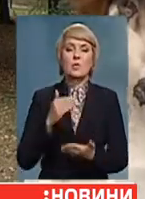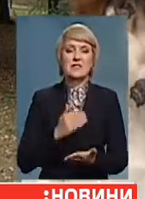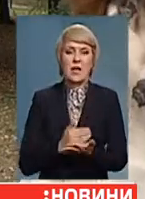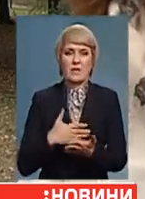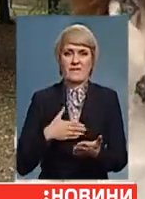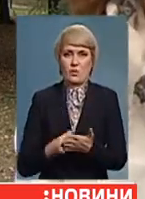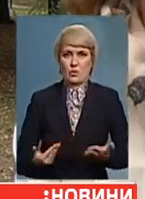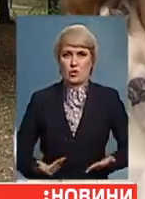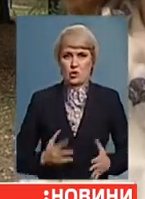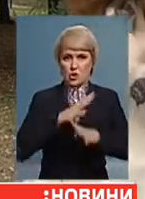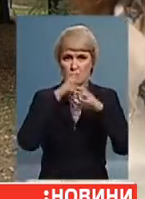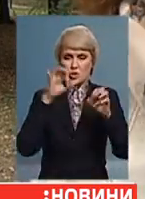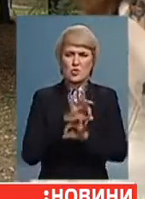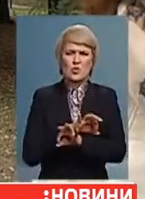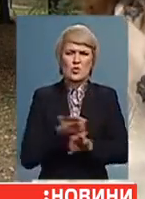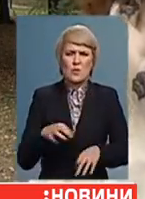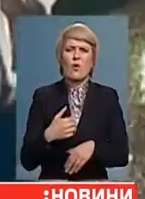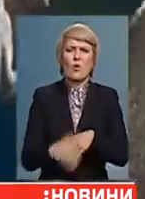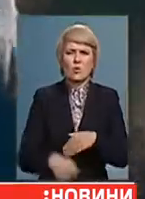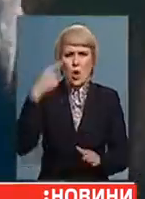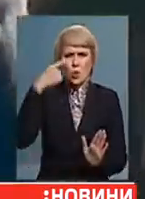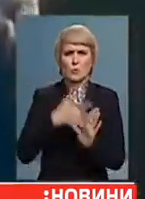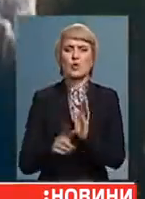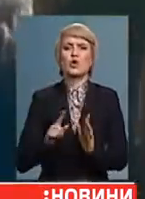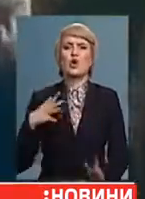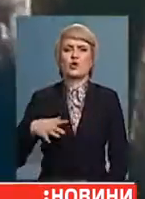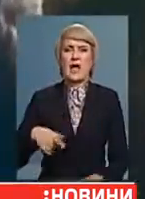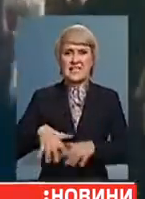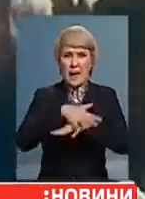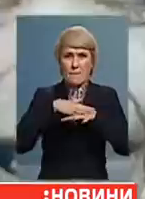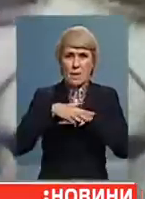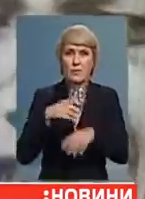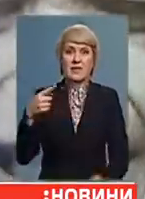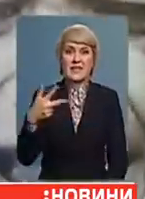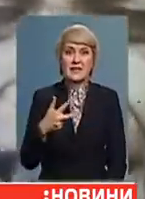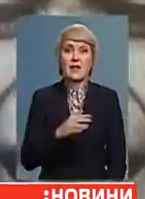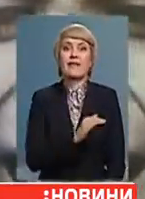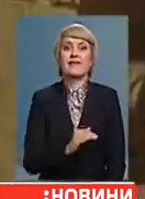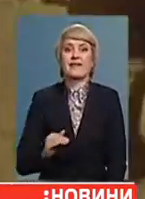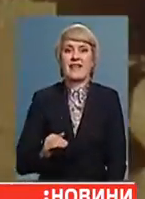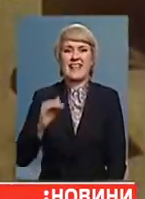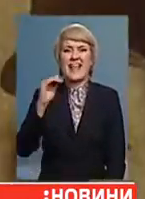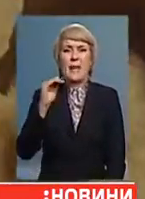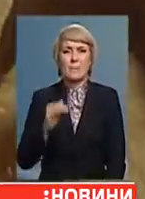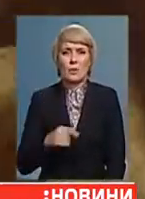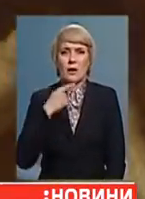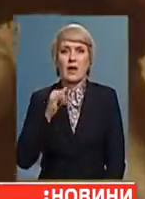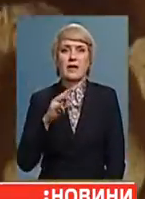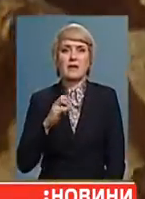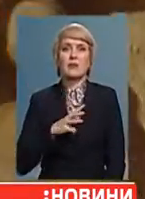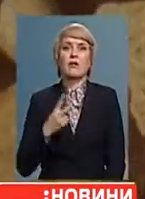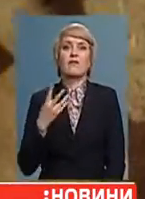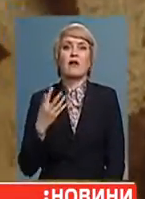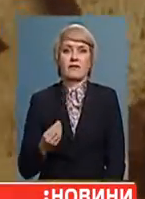ніч, чудово вже розуміючи, що їх чекає. Серед цієї маси людей третина – діти. Наймолодшому, як каже Ірина, було два